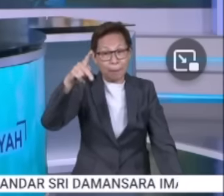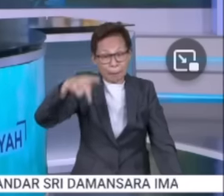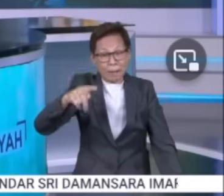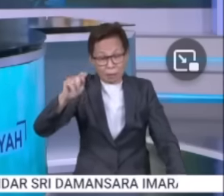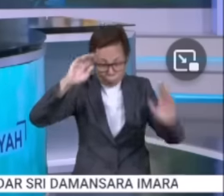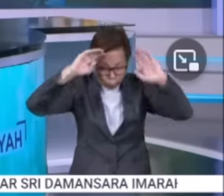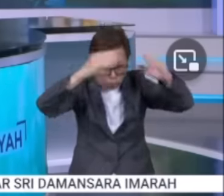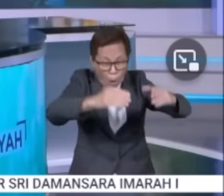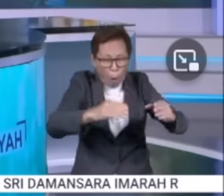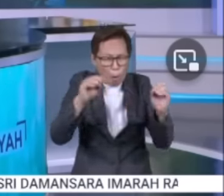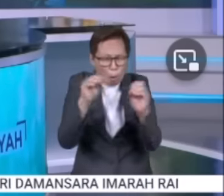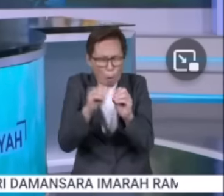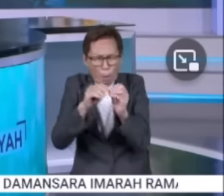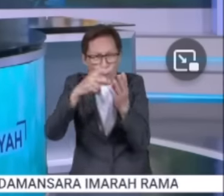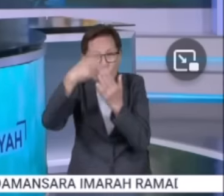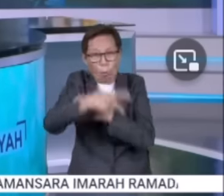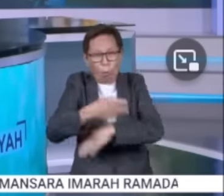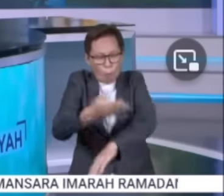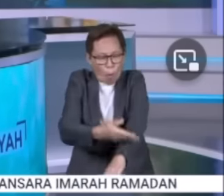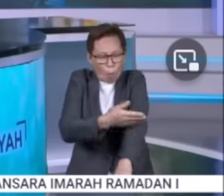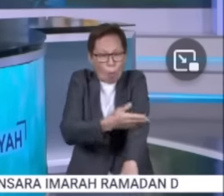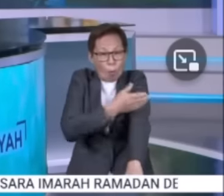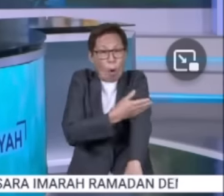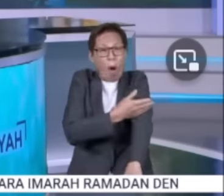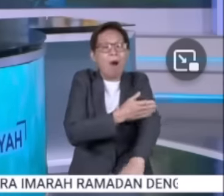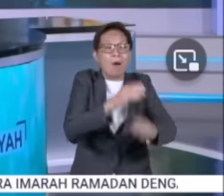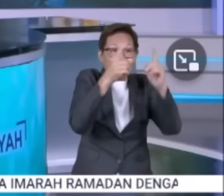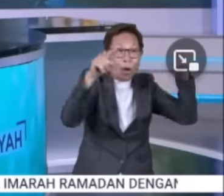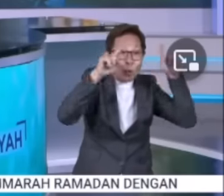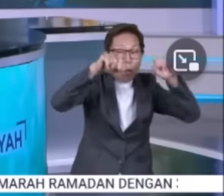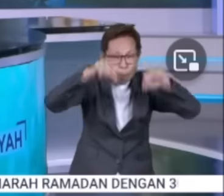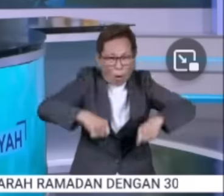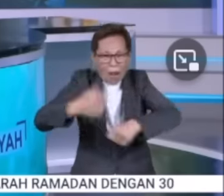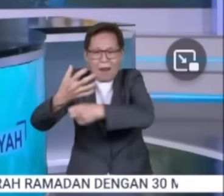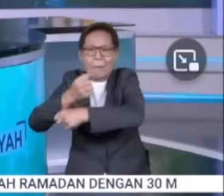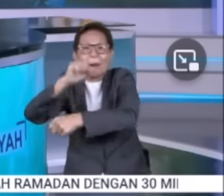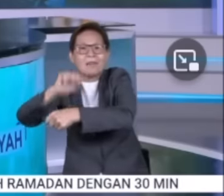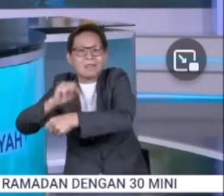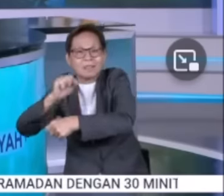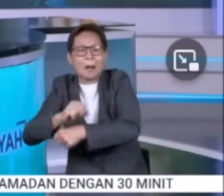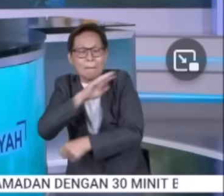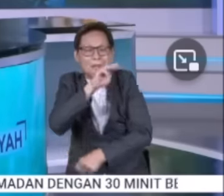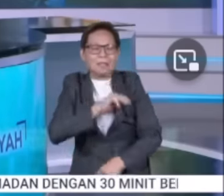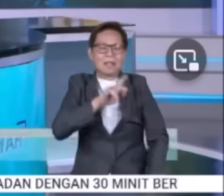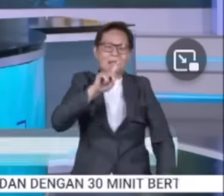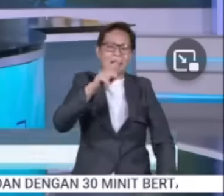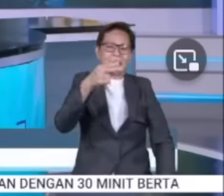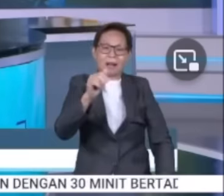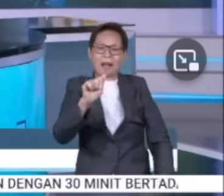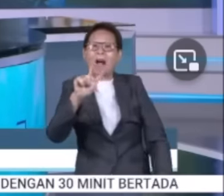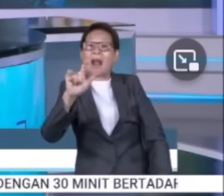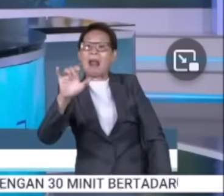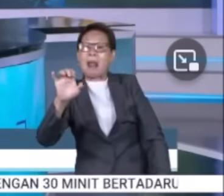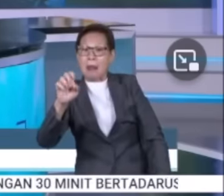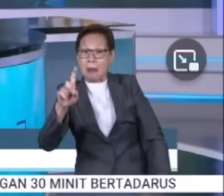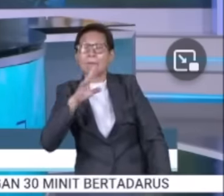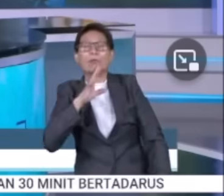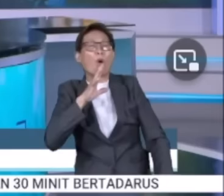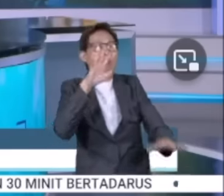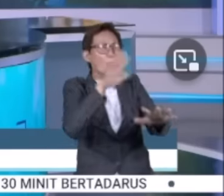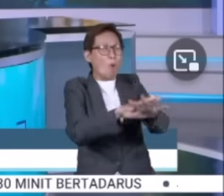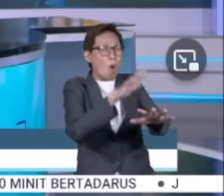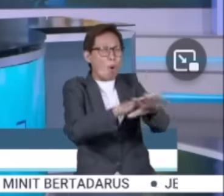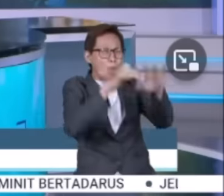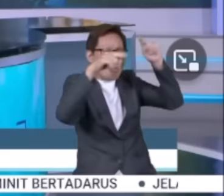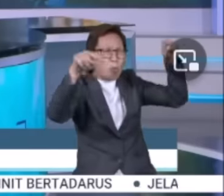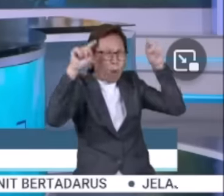lebih banyak program bagi meningkatkan kebolehpasaran graduan. Menterinya Datuk Seri Muhammad Khalid Nordin berkata ia susulan lambakan jumlah